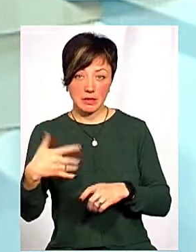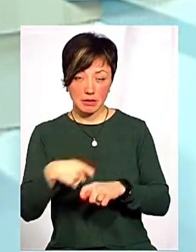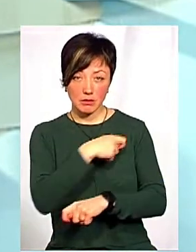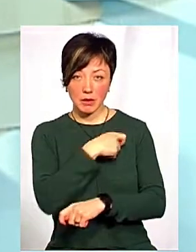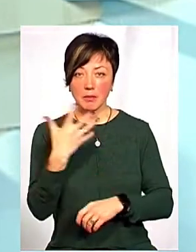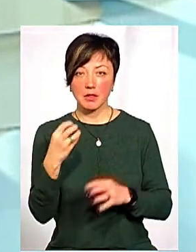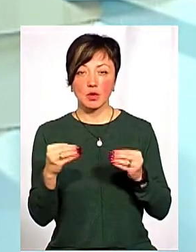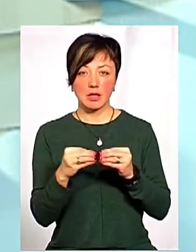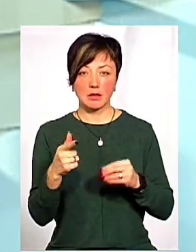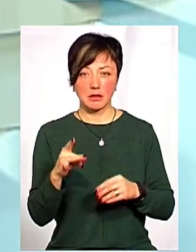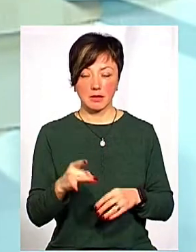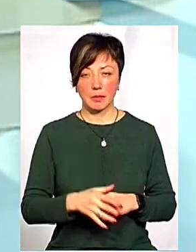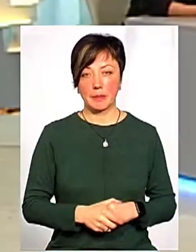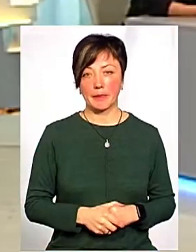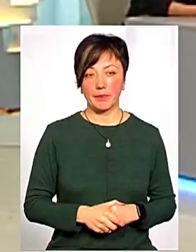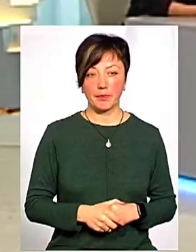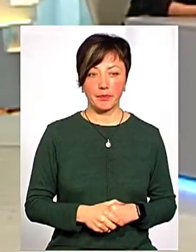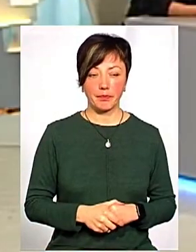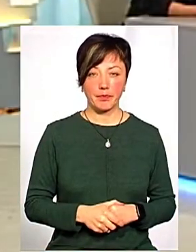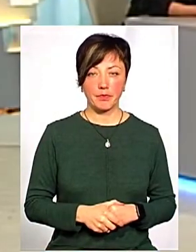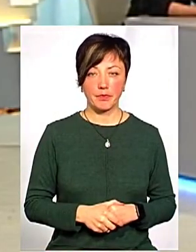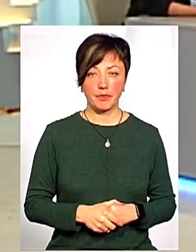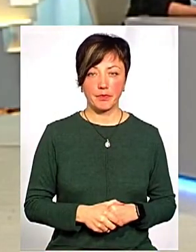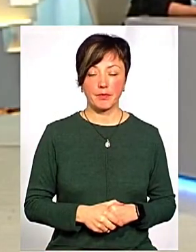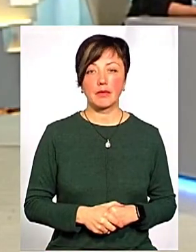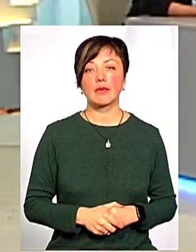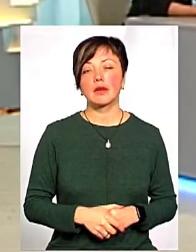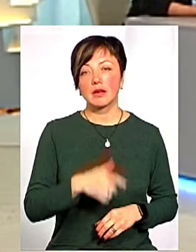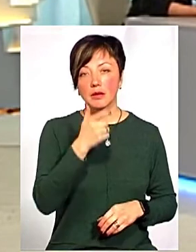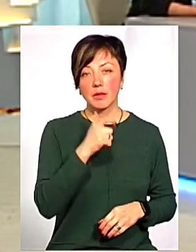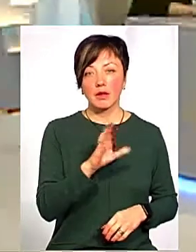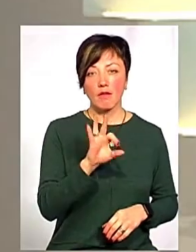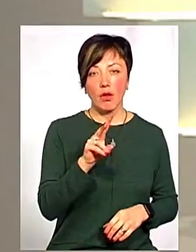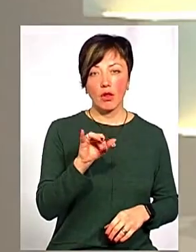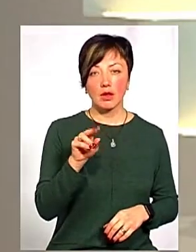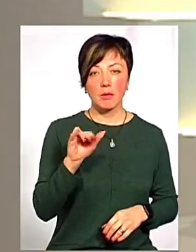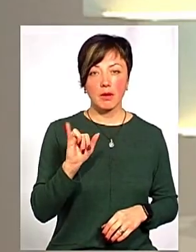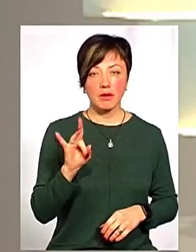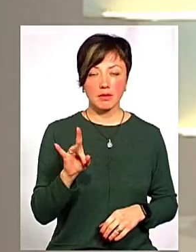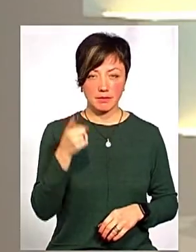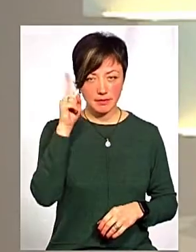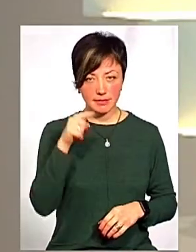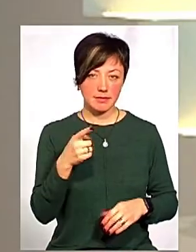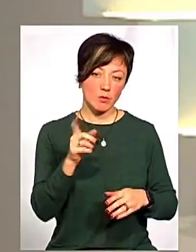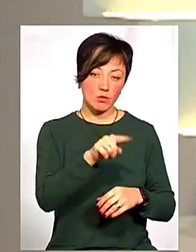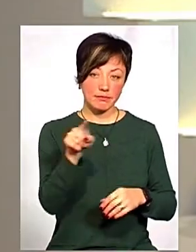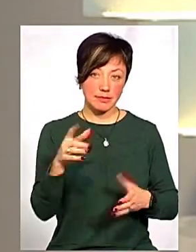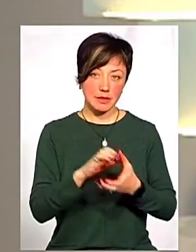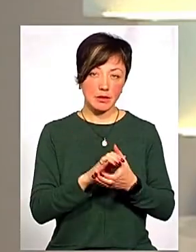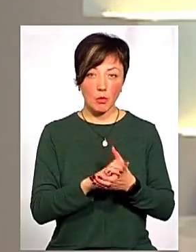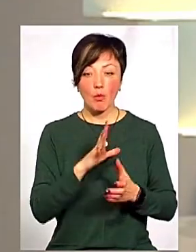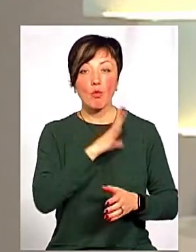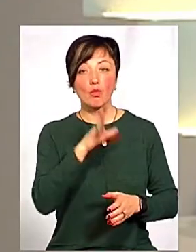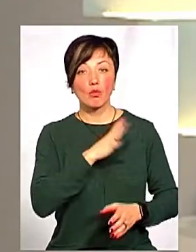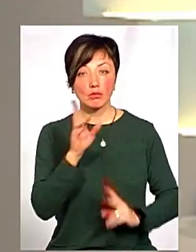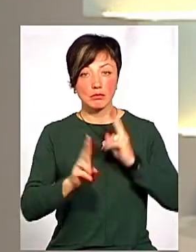км – це 510 гривень. Розмір штрафу накладається. Володимире, чи відомі вам випадки, можливо, серед ваших знайомих, хто